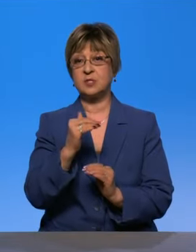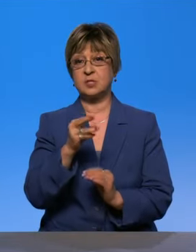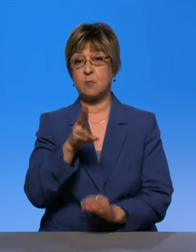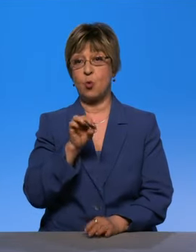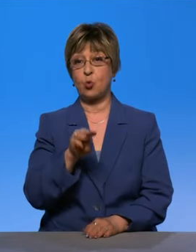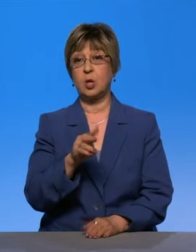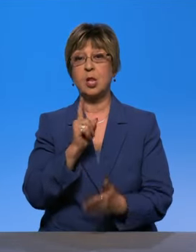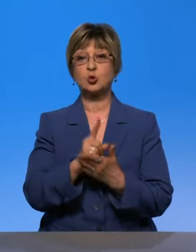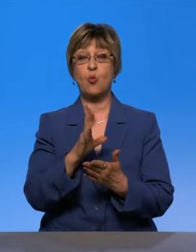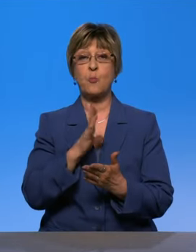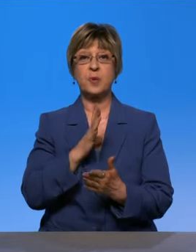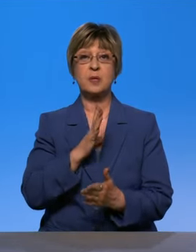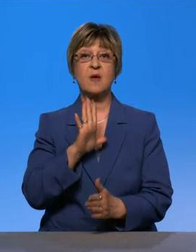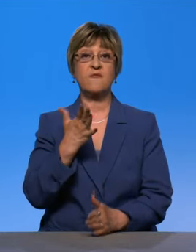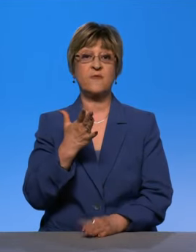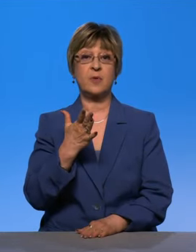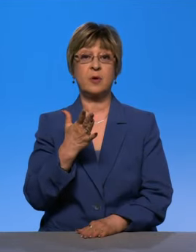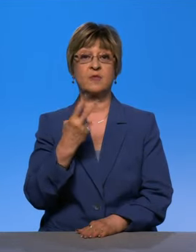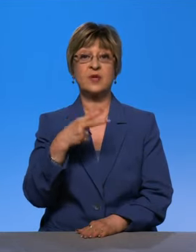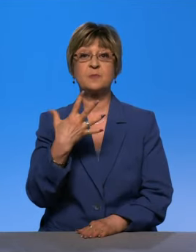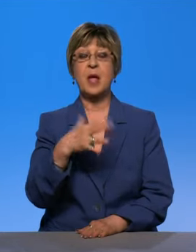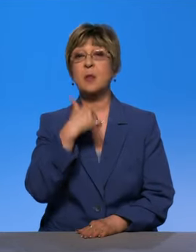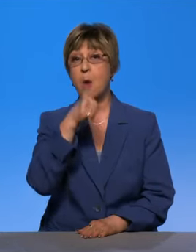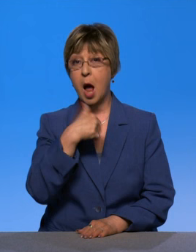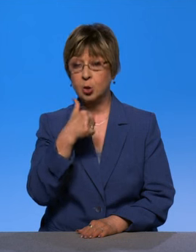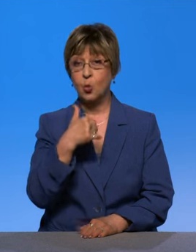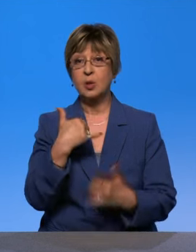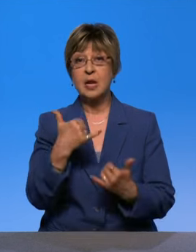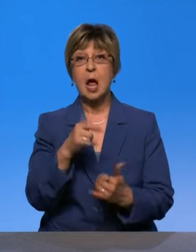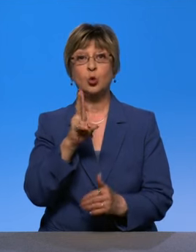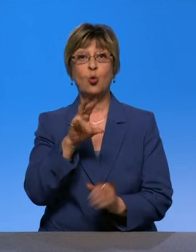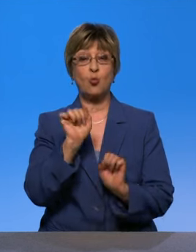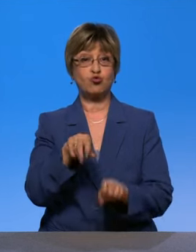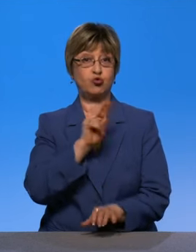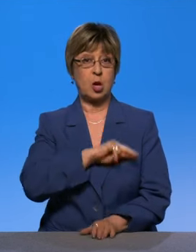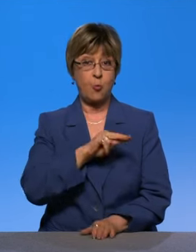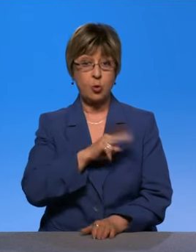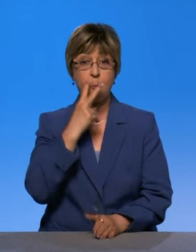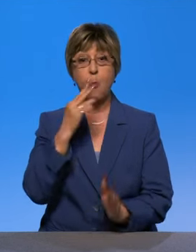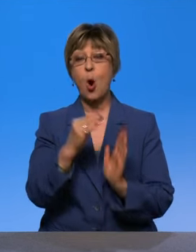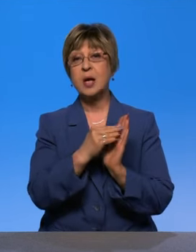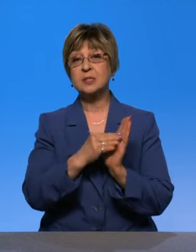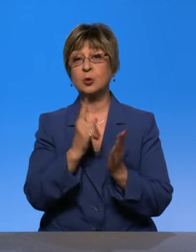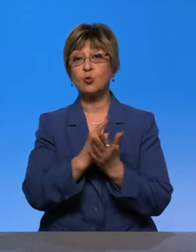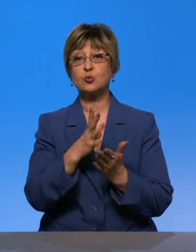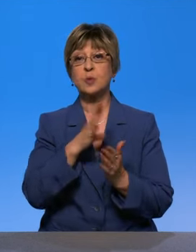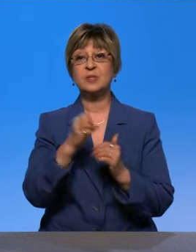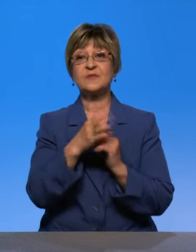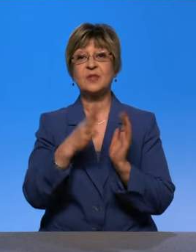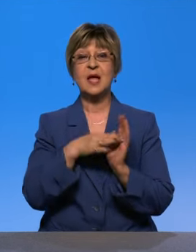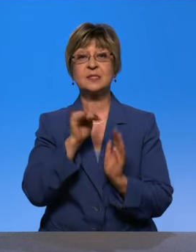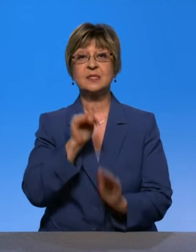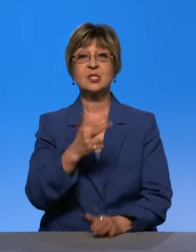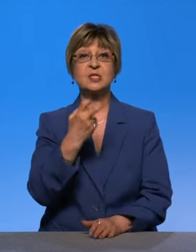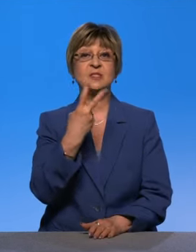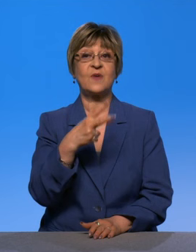2025 году, сообщили в министерстве. Там уточнили, что для трудоспособного населения показатель должен составить 19 325